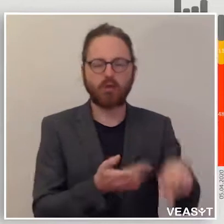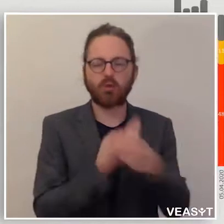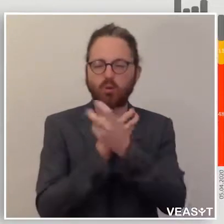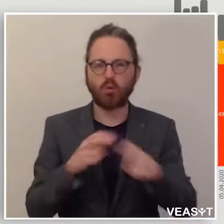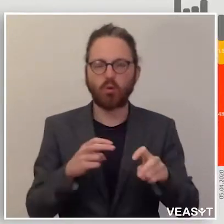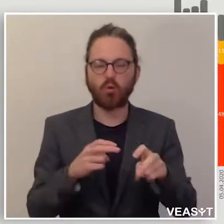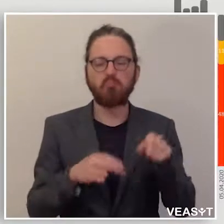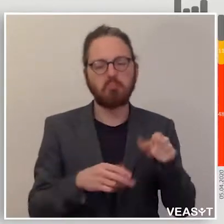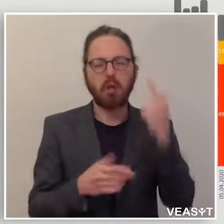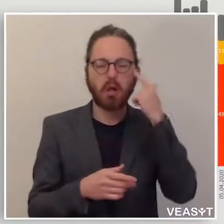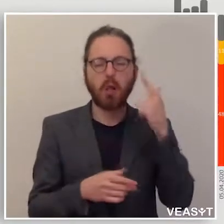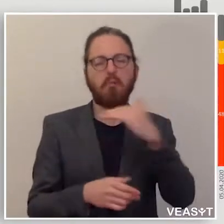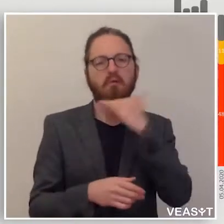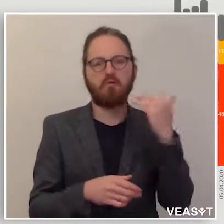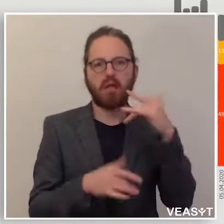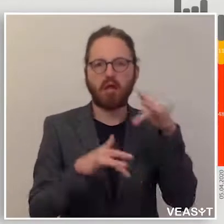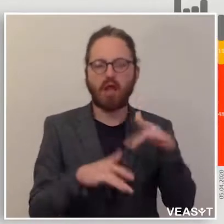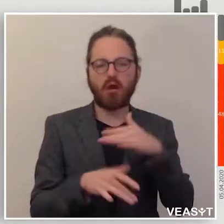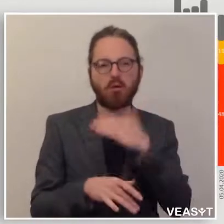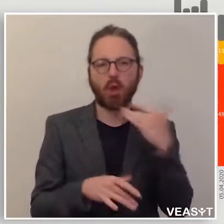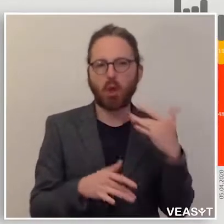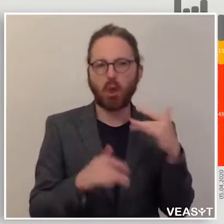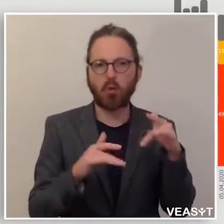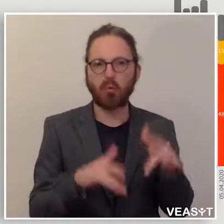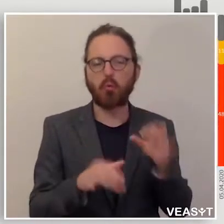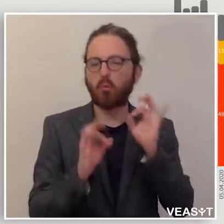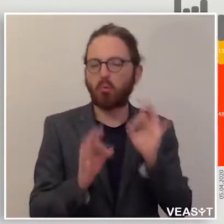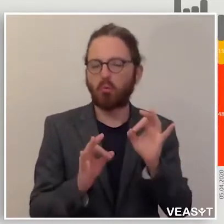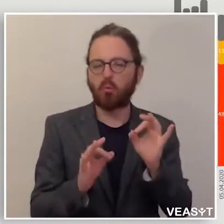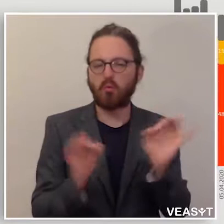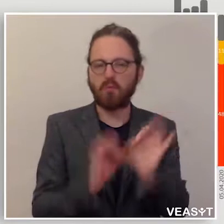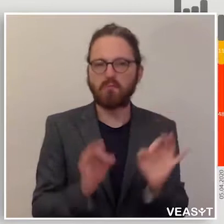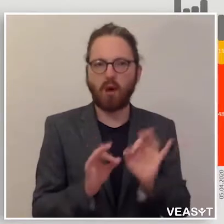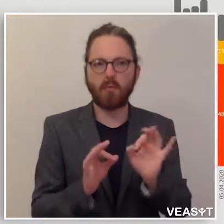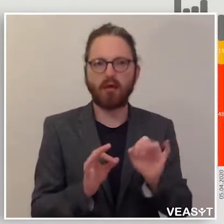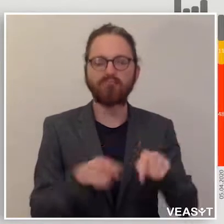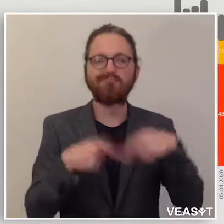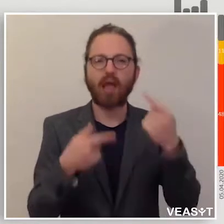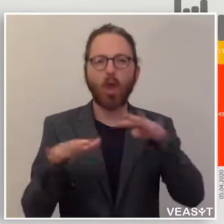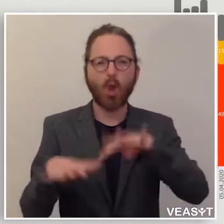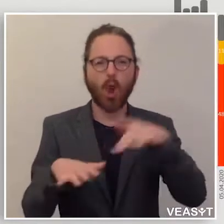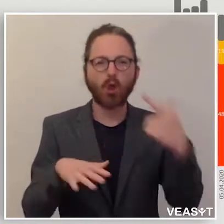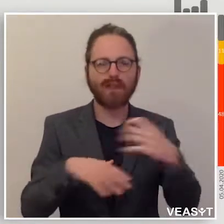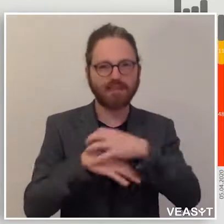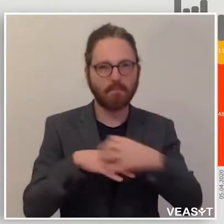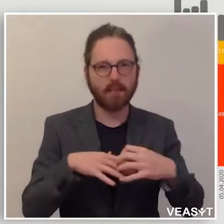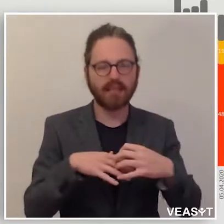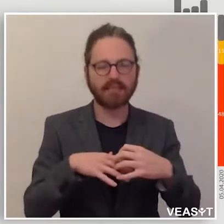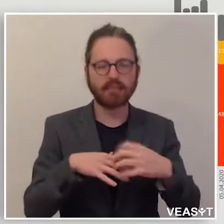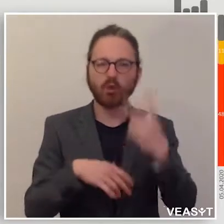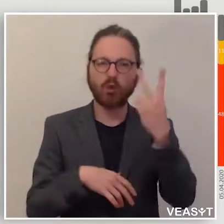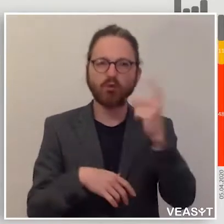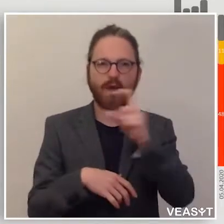da sei stellati film let the dark sofia sentire la tv dal castel condom mai non france